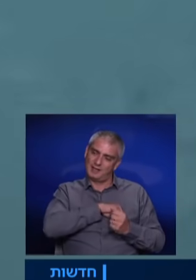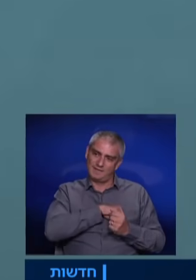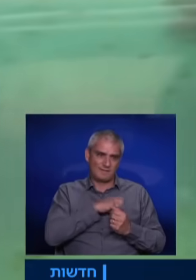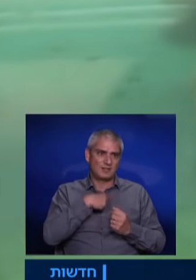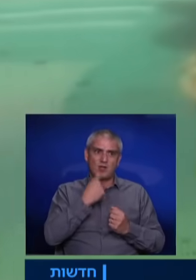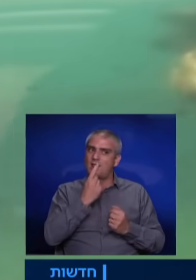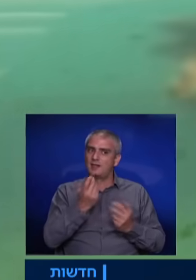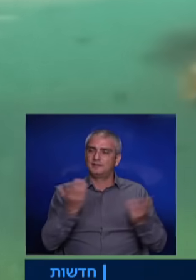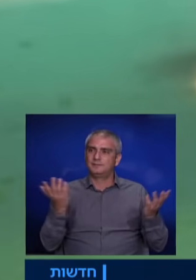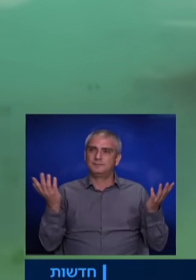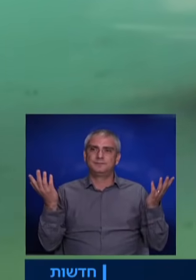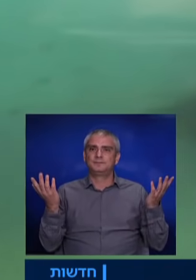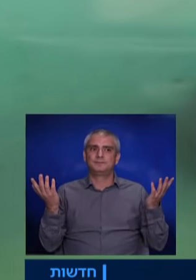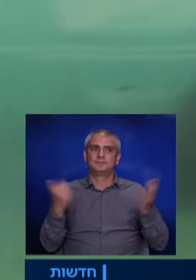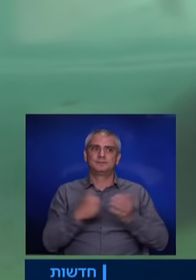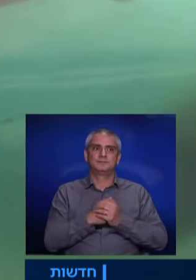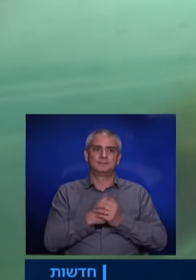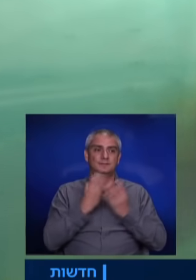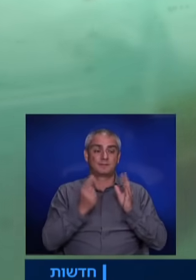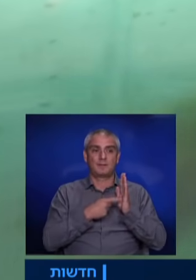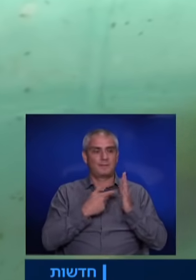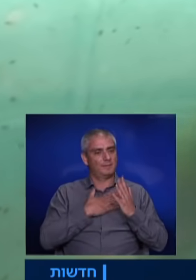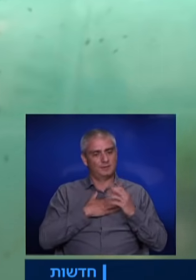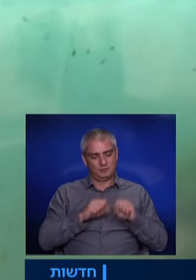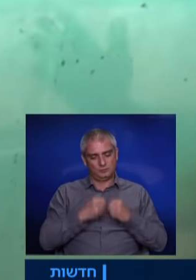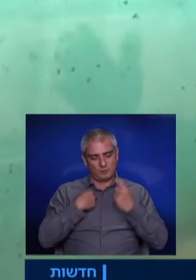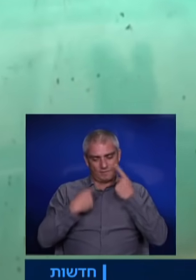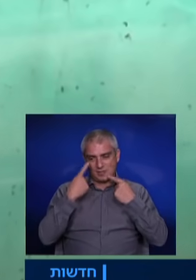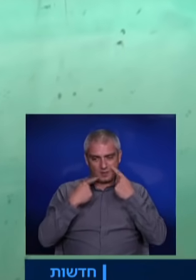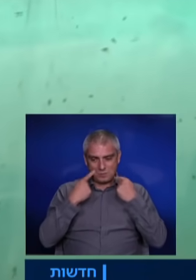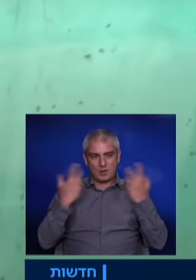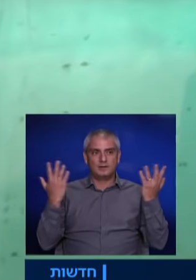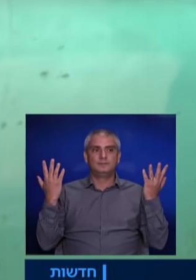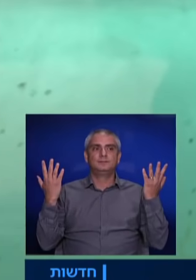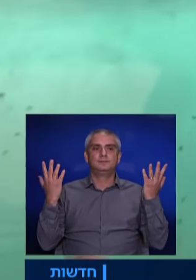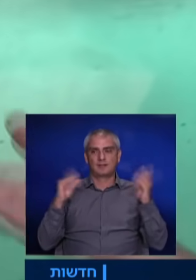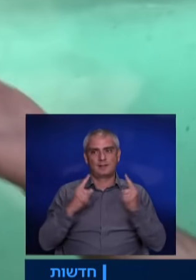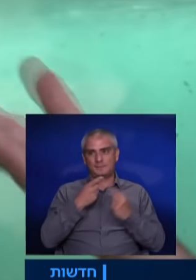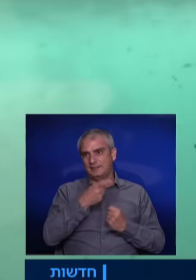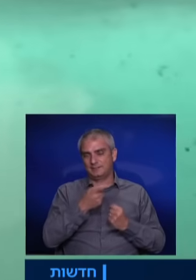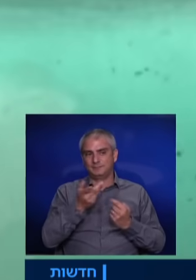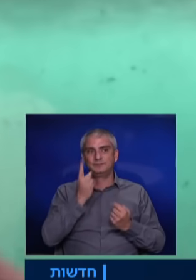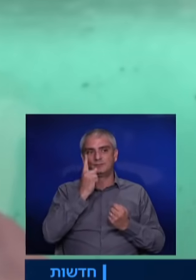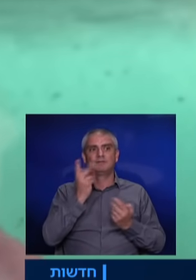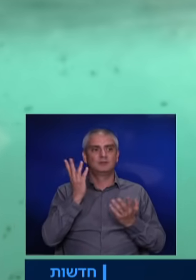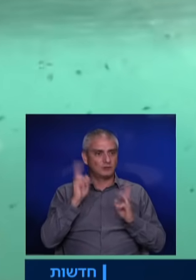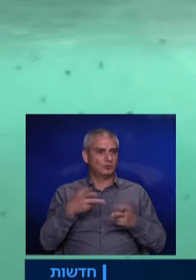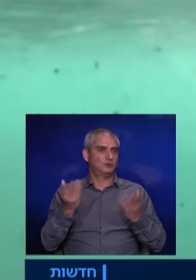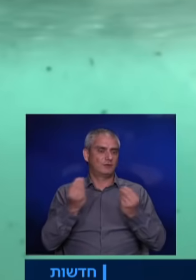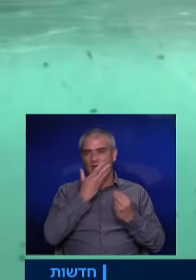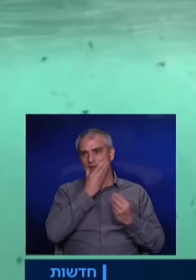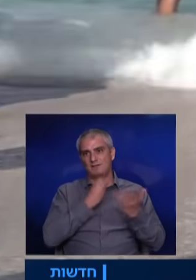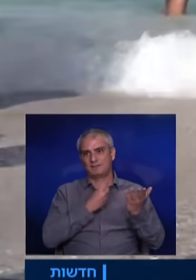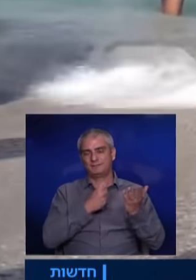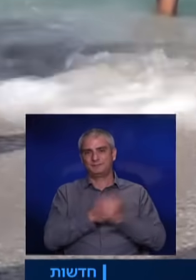לך שהרבה פעמים אני נשבר ובוכה פה על, על מקרים, אבל יש גם, תראה את הדבר היפה הזה.